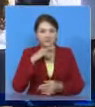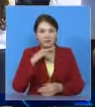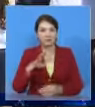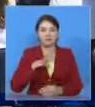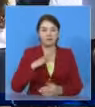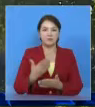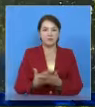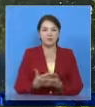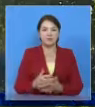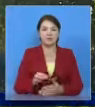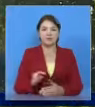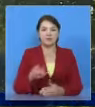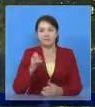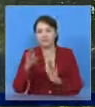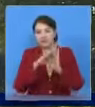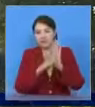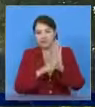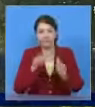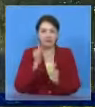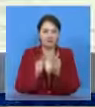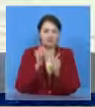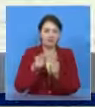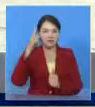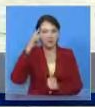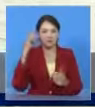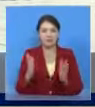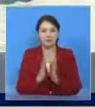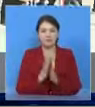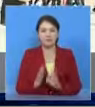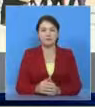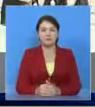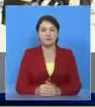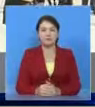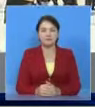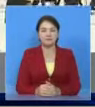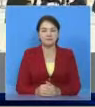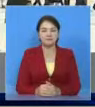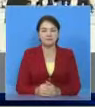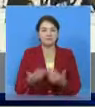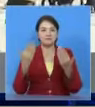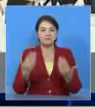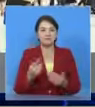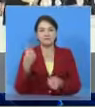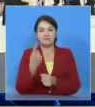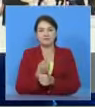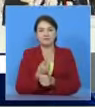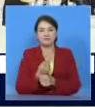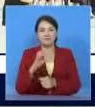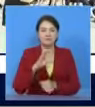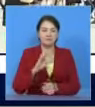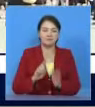көрді. Мамандар балаға жол ережесін жиі еске салып отыруды сұрайды. Бүгін енді бірінен бастап 9-ына